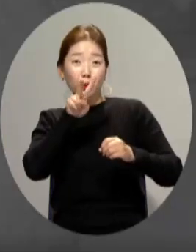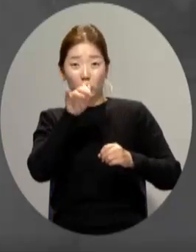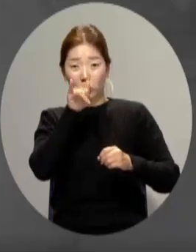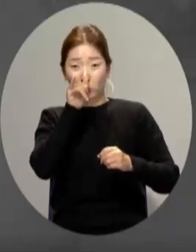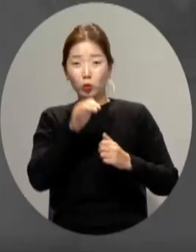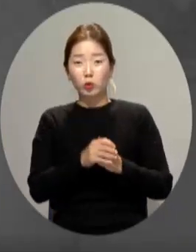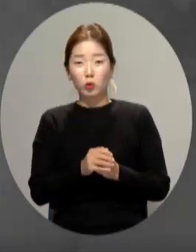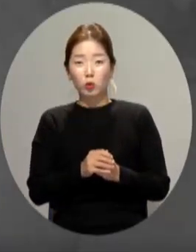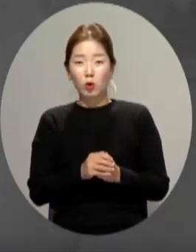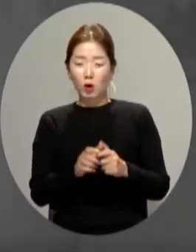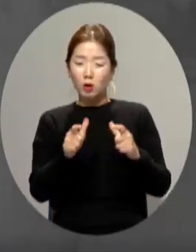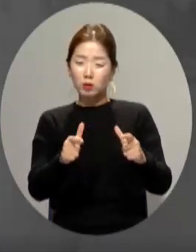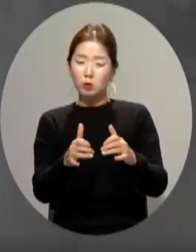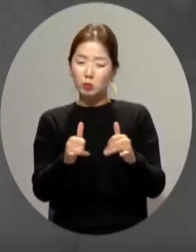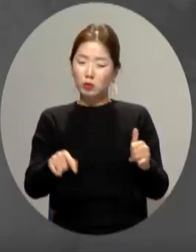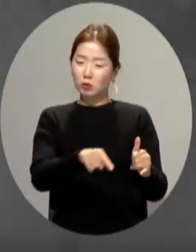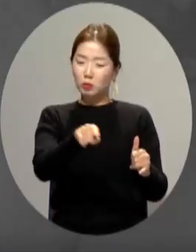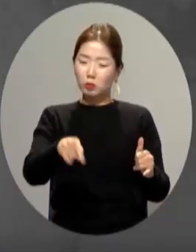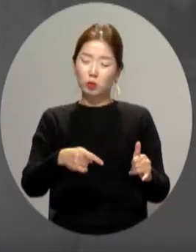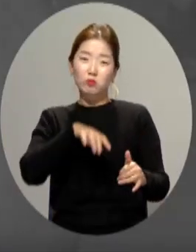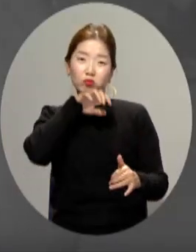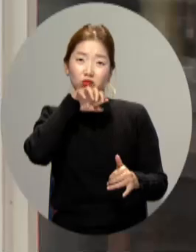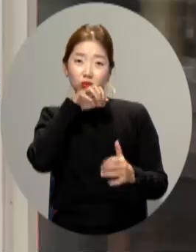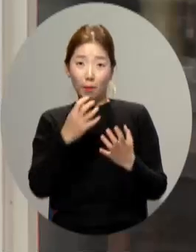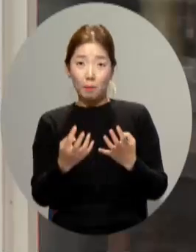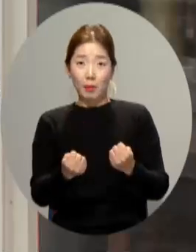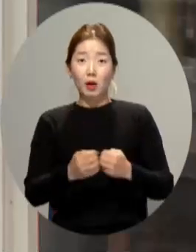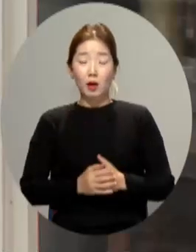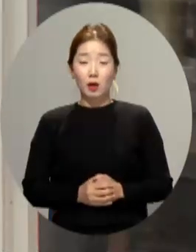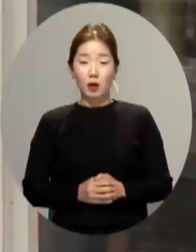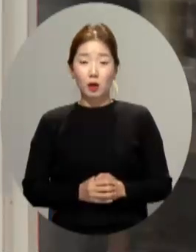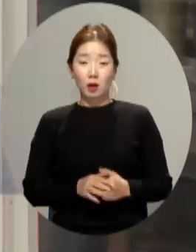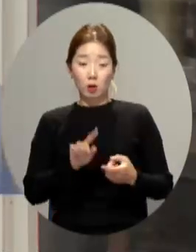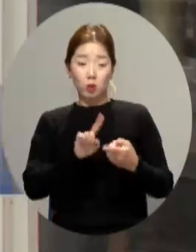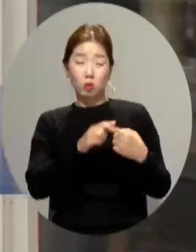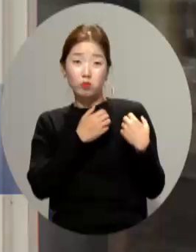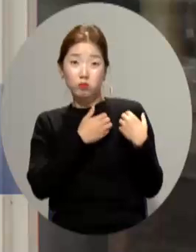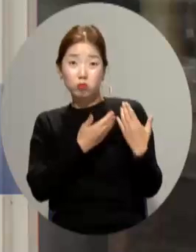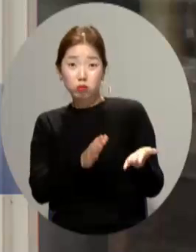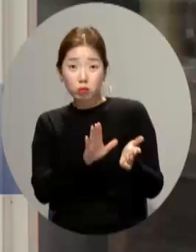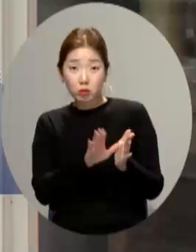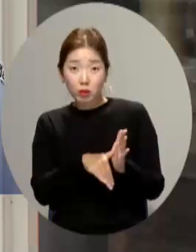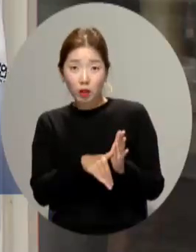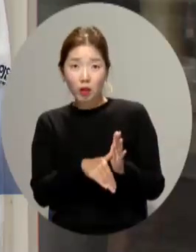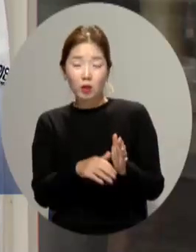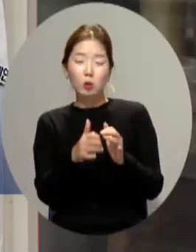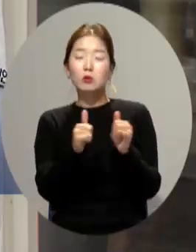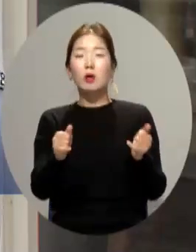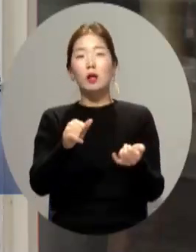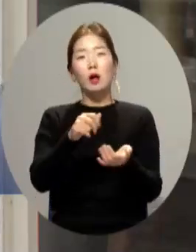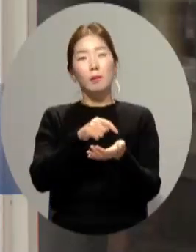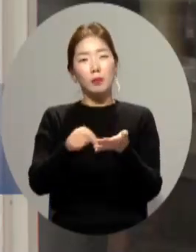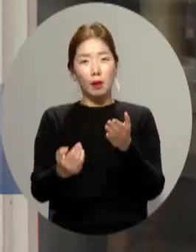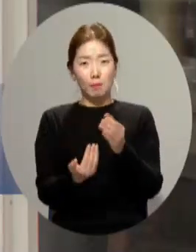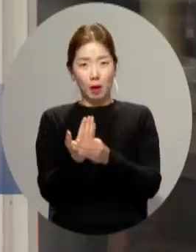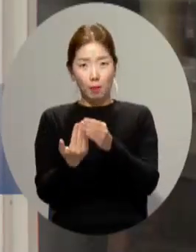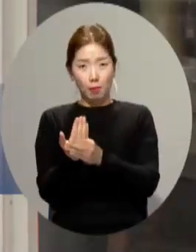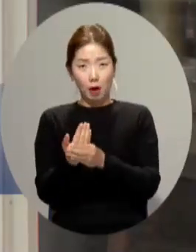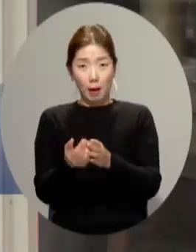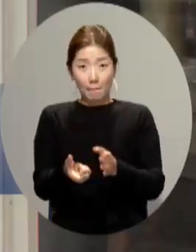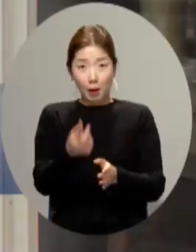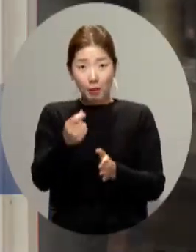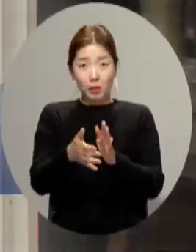벌어져 주변 상가들도 원성이 높습니다. 지금 이대로 방치하면 계속해서 인사사고가 날 것 같은데 빨리